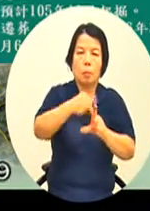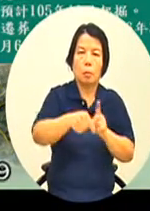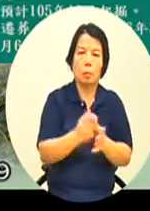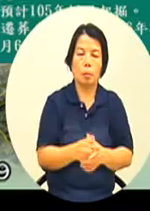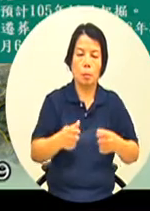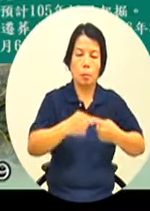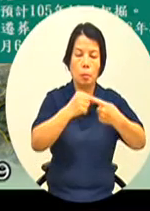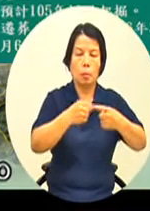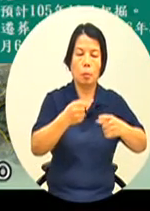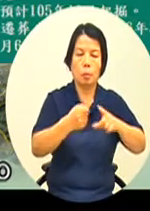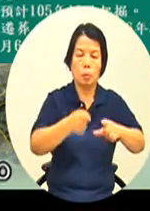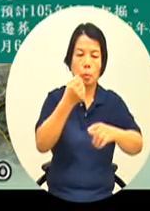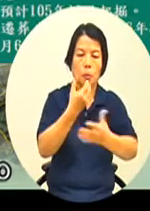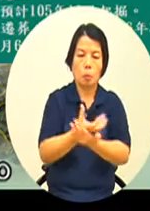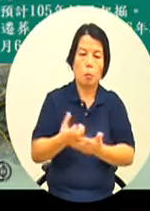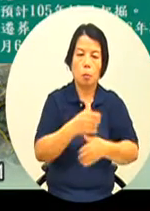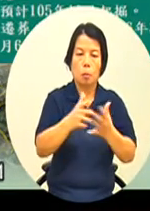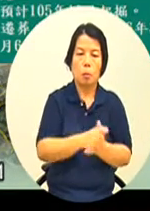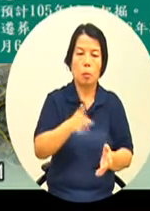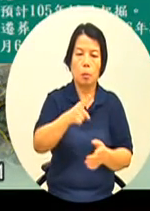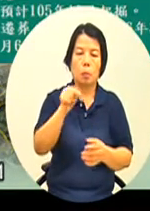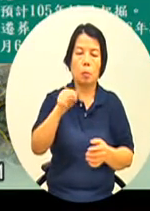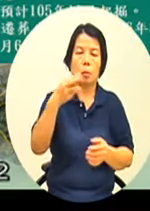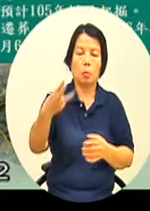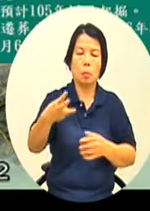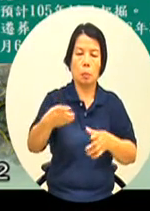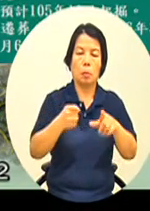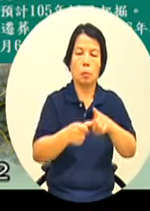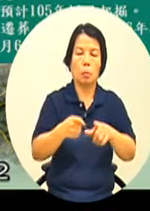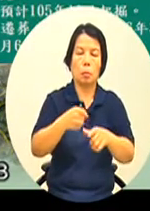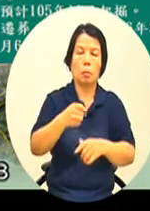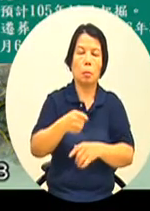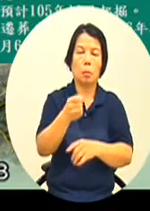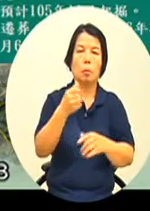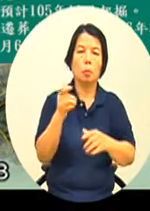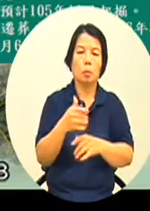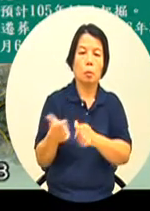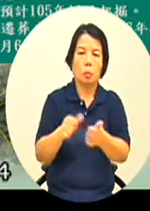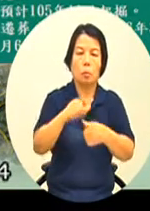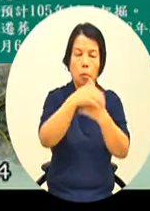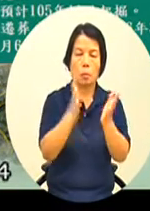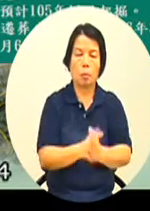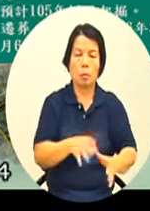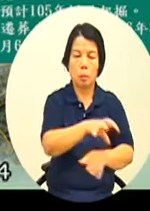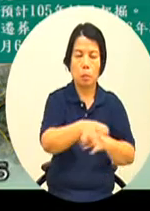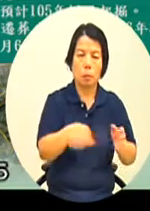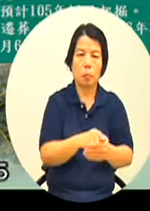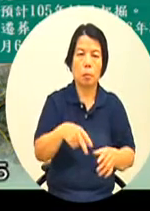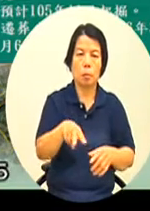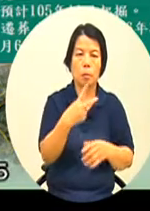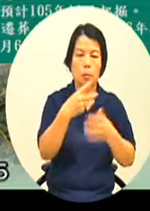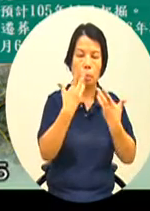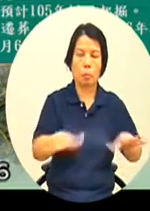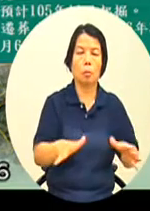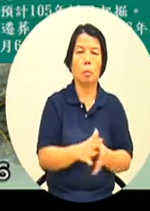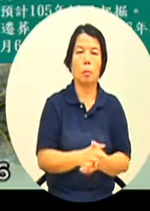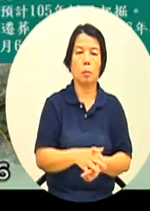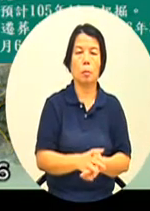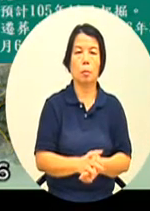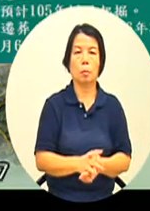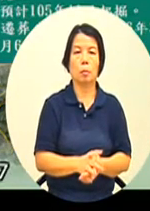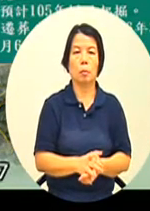总面积也达到1.3公顷，完成了282座的一个坟墓的迁移。那另外我们